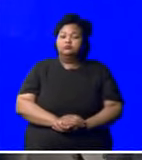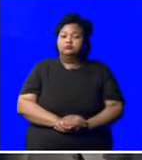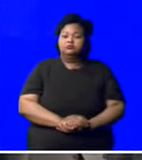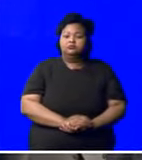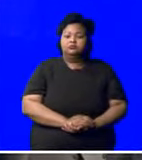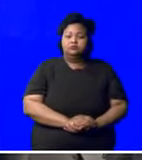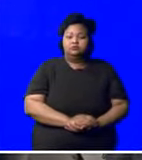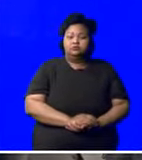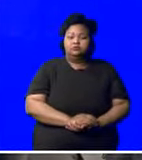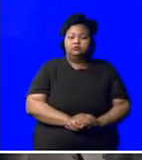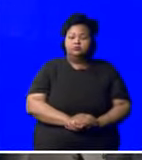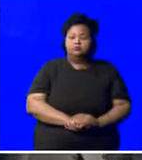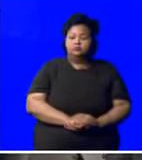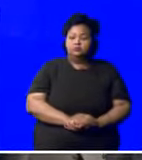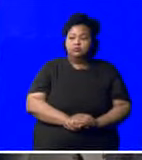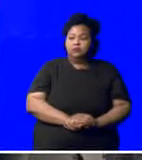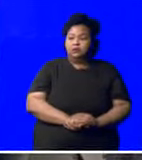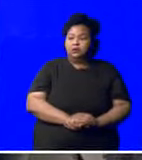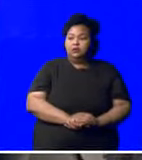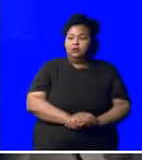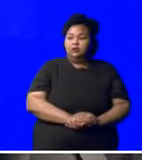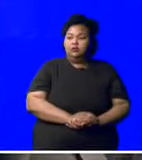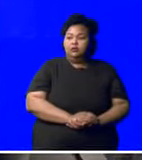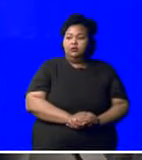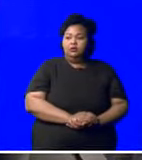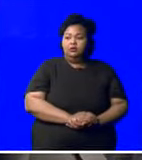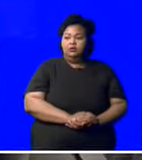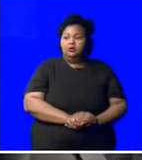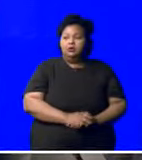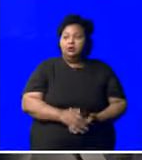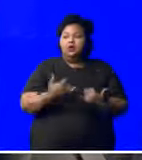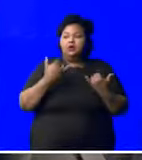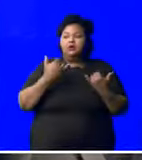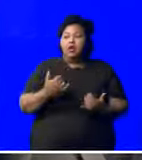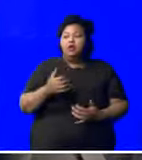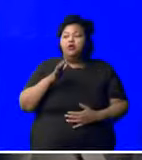sengiyakukhomba abakunene bantu babe ngi-5 nangenikhomba nibe sihlanu.